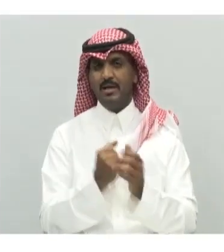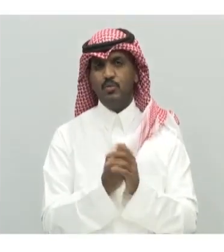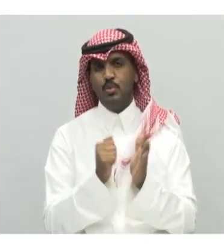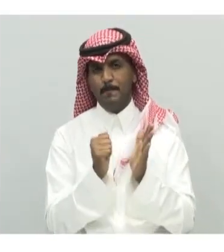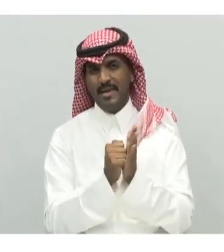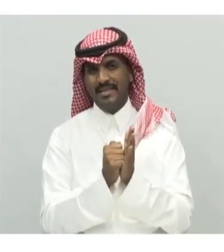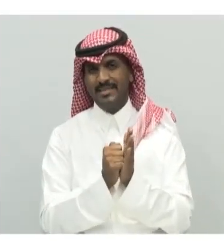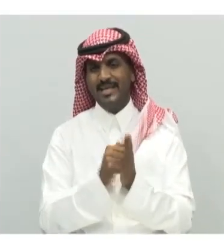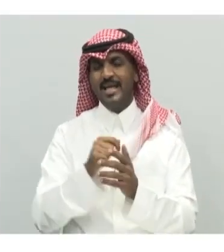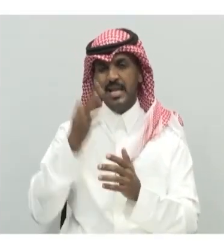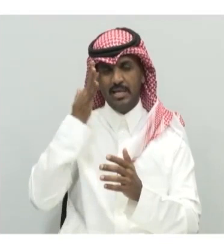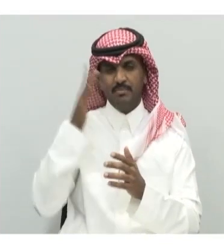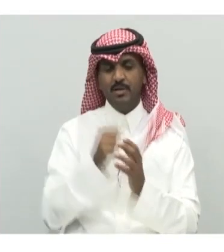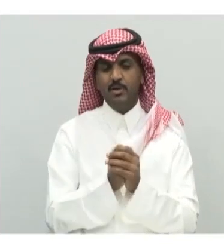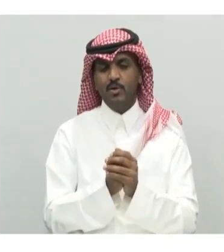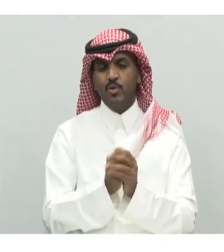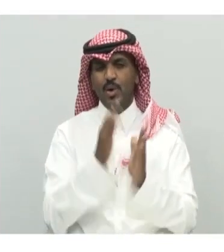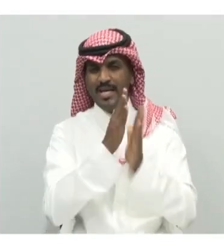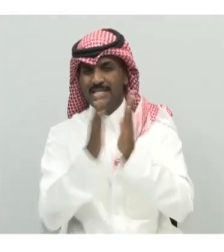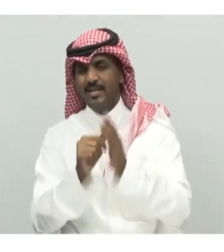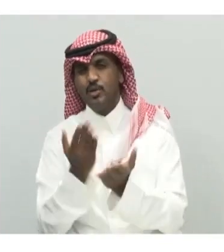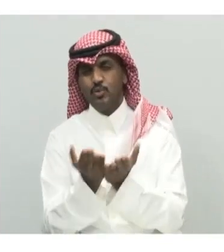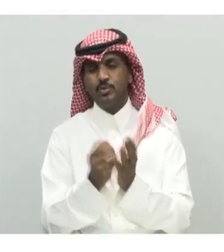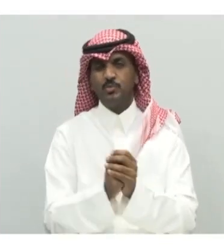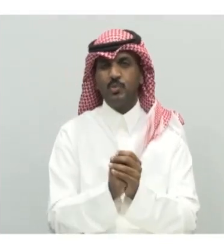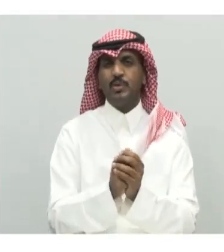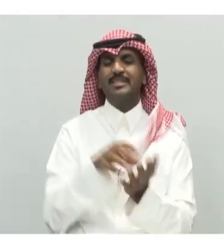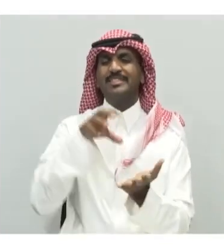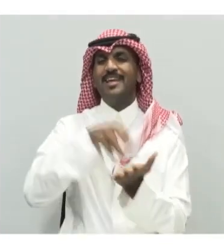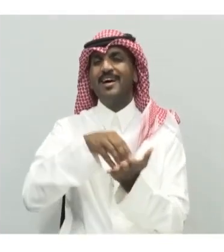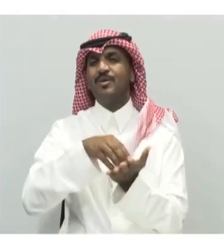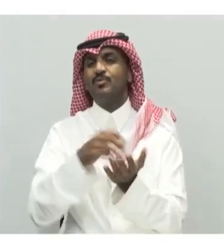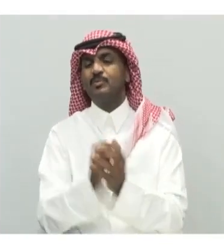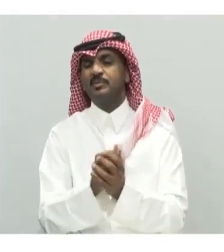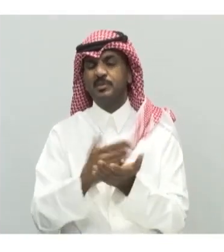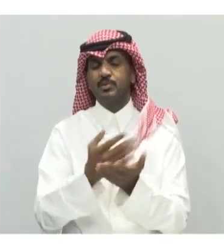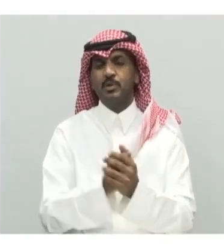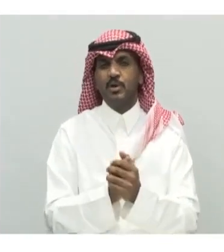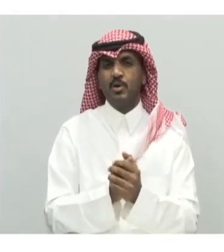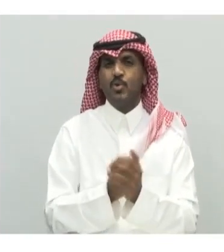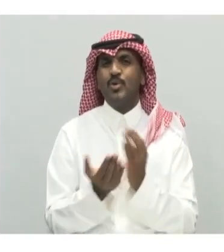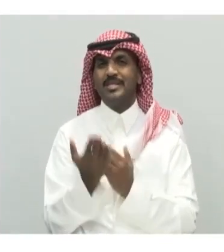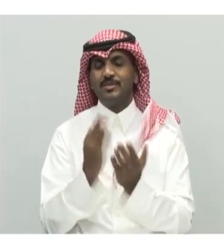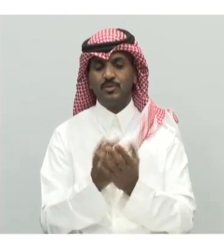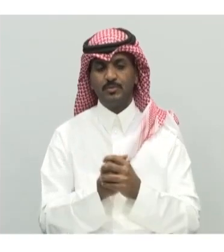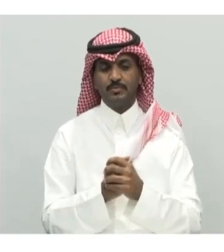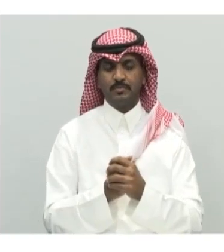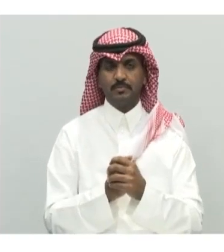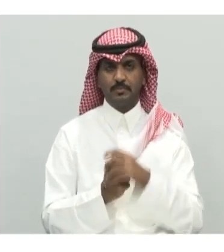الحكمه خزانه للكتب ودار الترجمه وايضا نسخ الكتب وتجليد الكتب لحمايتها